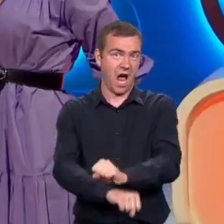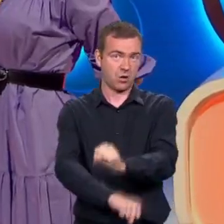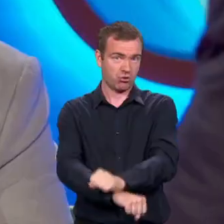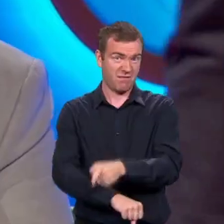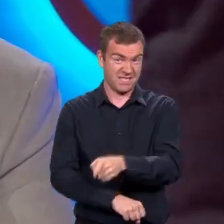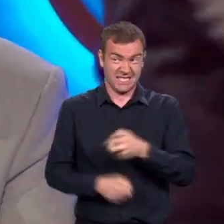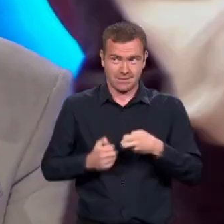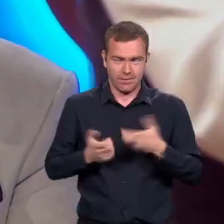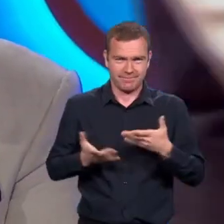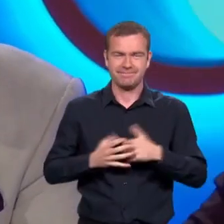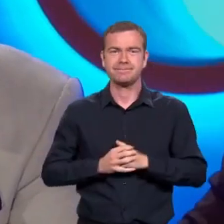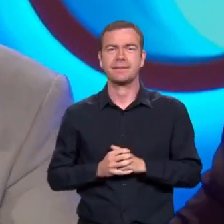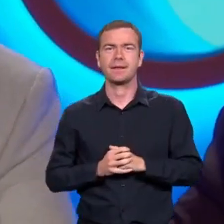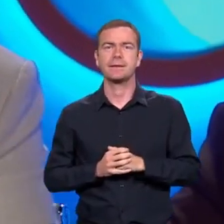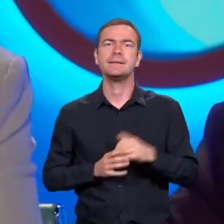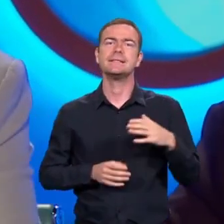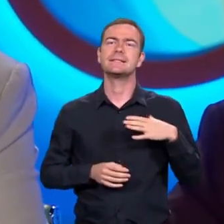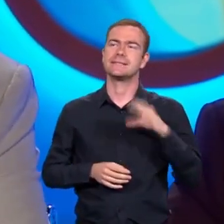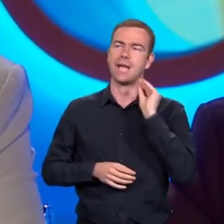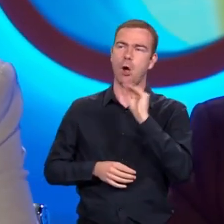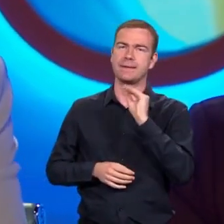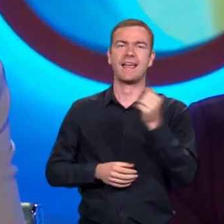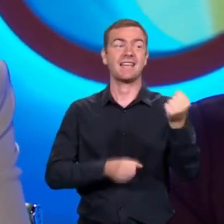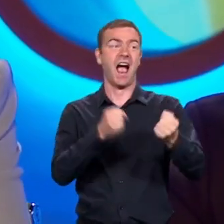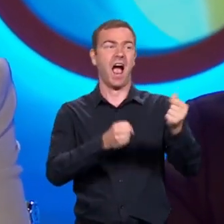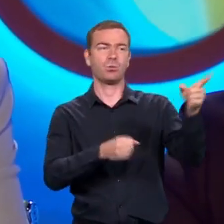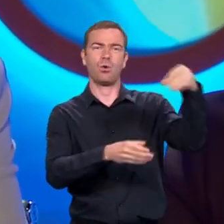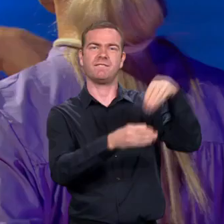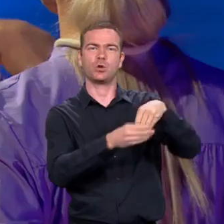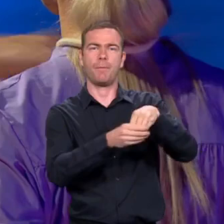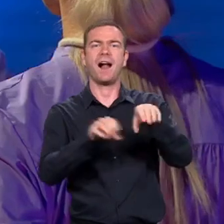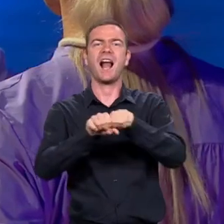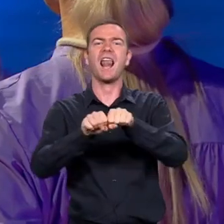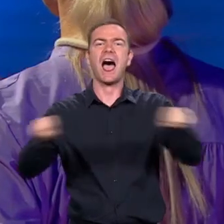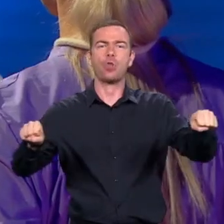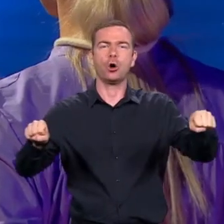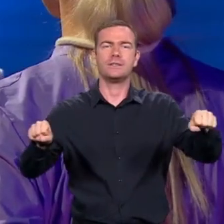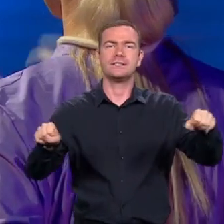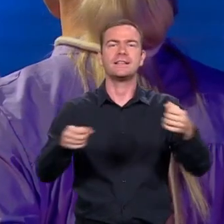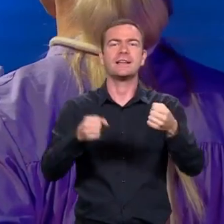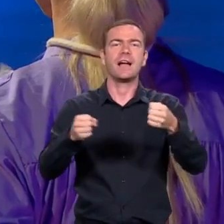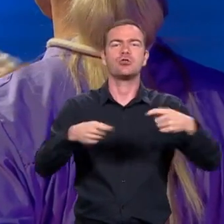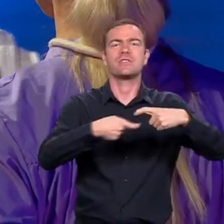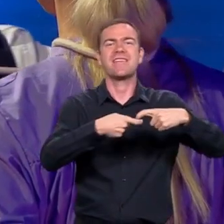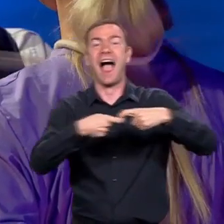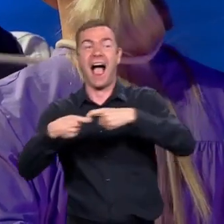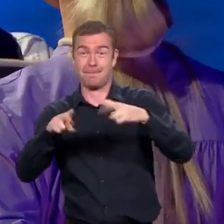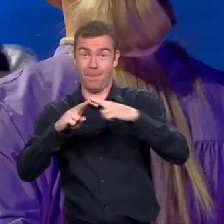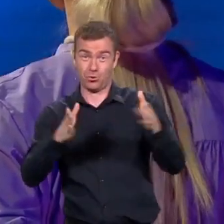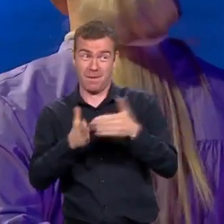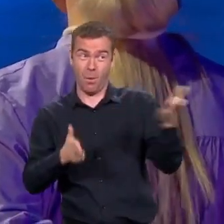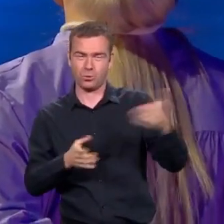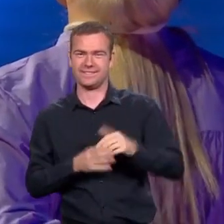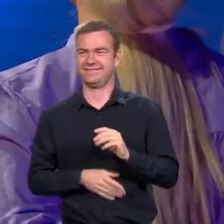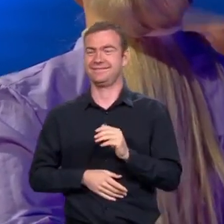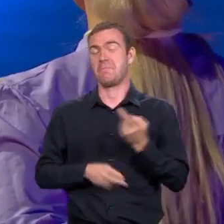Dobré. Takto, pán Kuzelník, Ujo Kuzelník, já mám v autě ťažné, nemůžeme použít toto? Můžeme, ale museli bychom chvilku počkat, tak to uděláme s